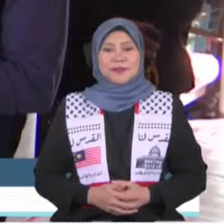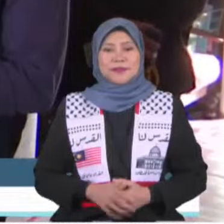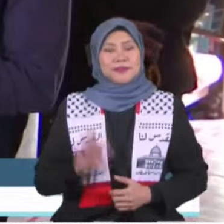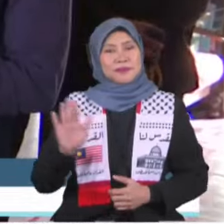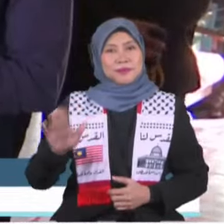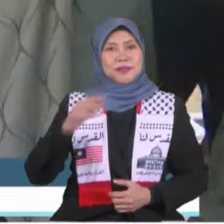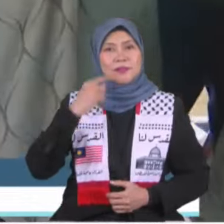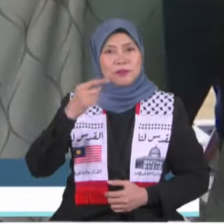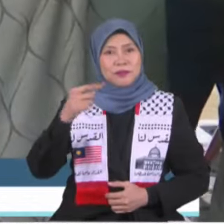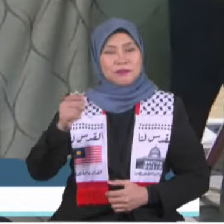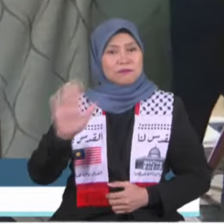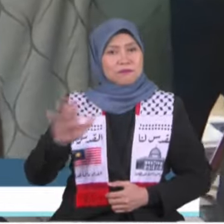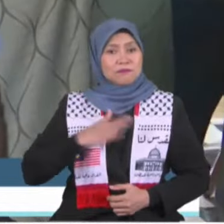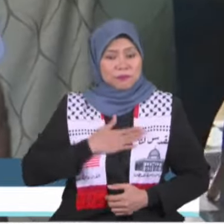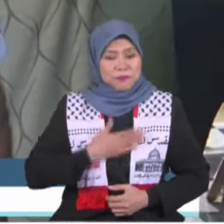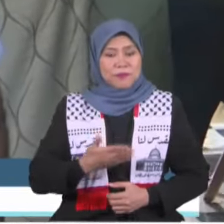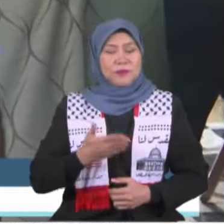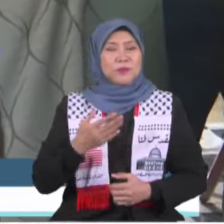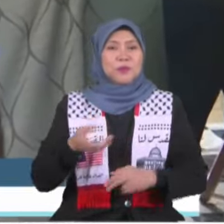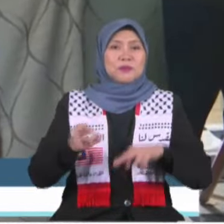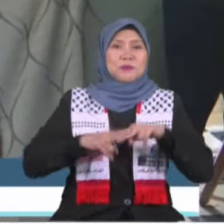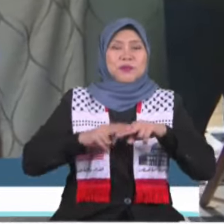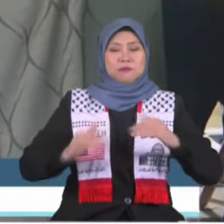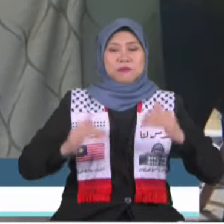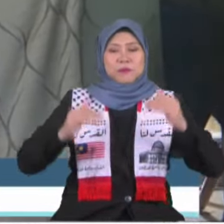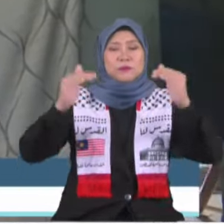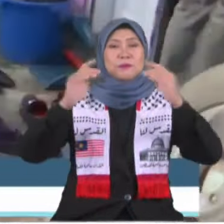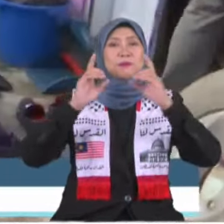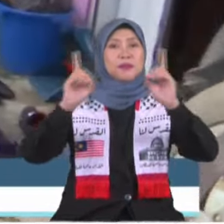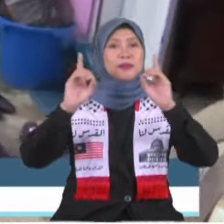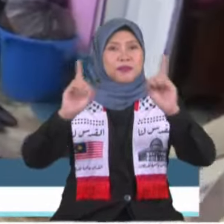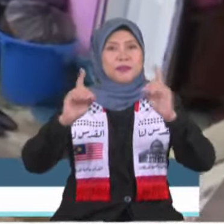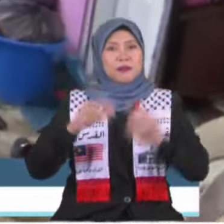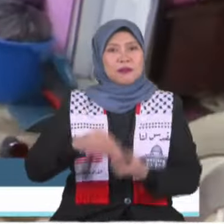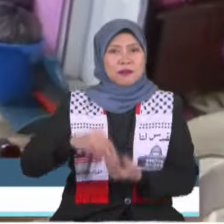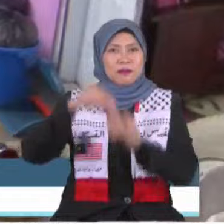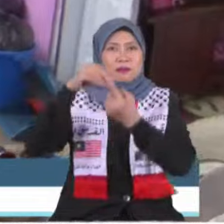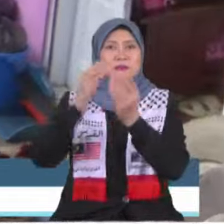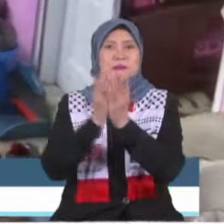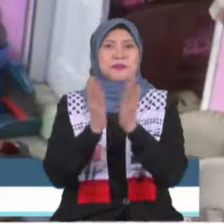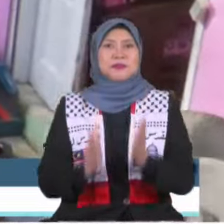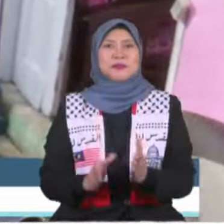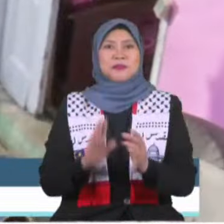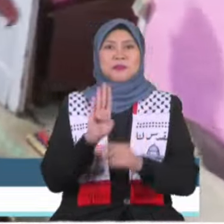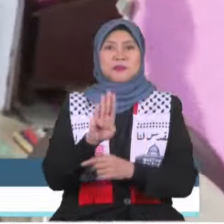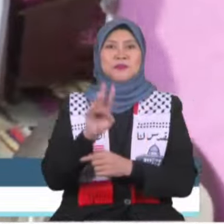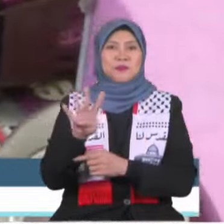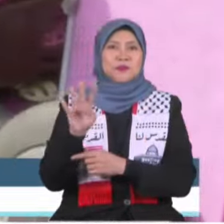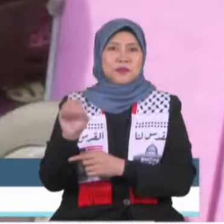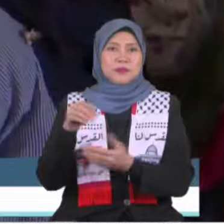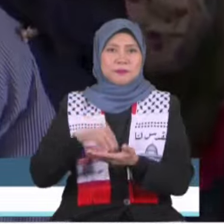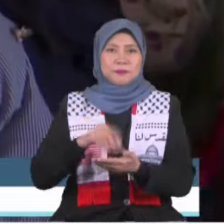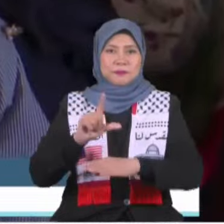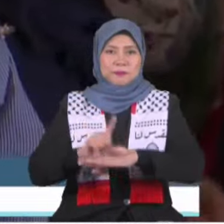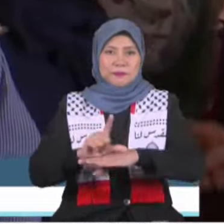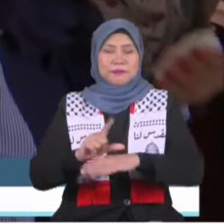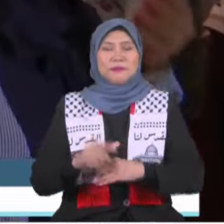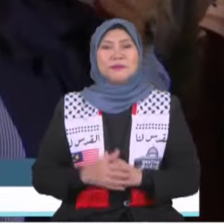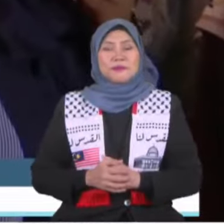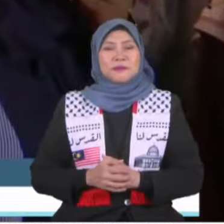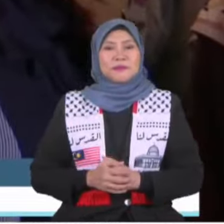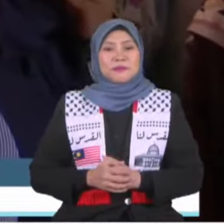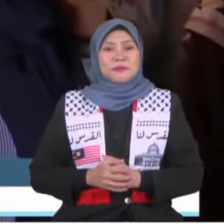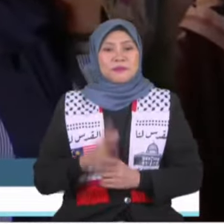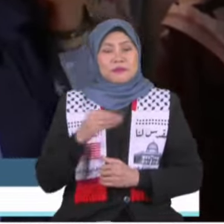Tambah beliau, pihaknya turut komited untuk tingkatkan taraf pendidikan khusus buat pelajar-pelajar B40 di Labuan. Perkara